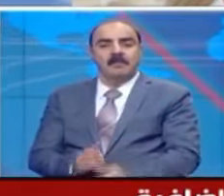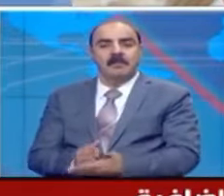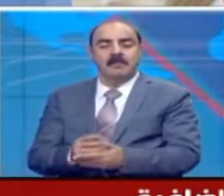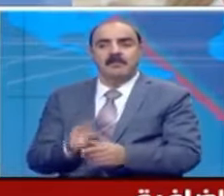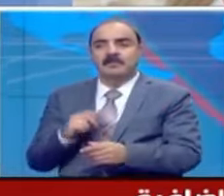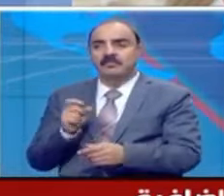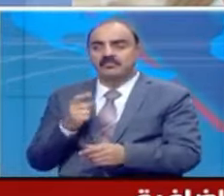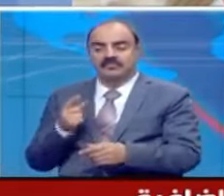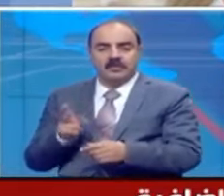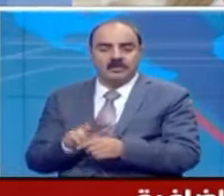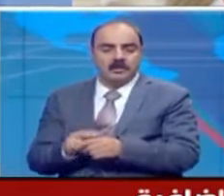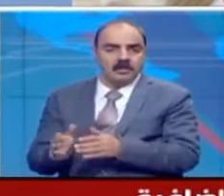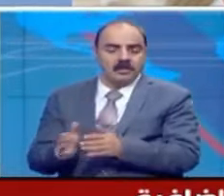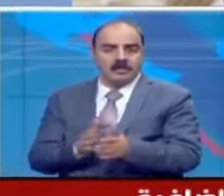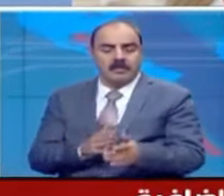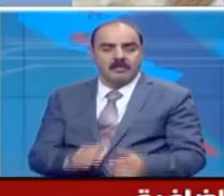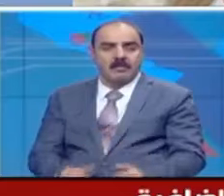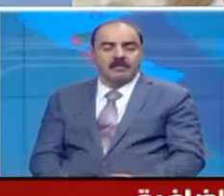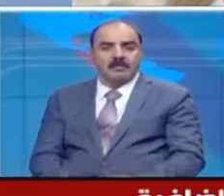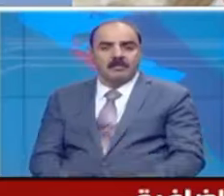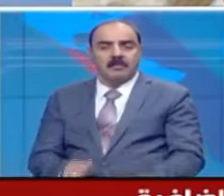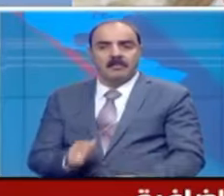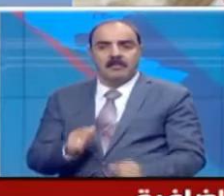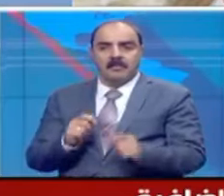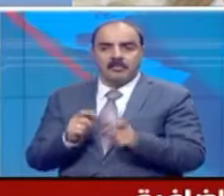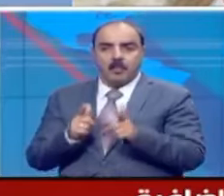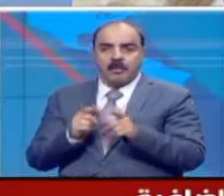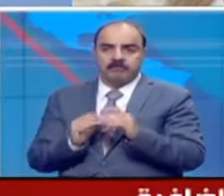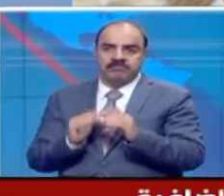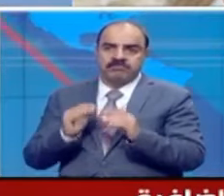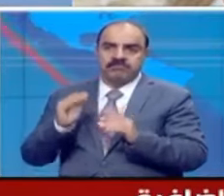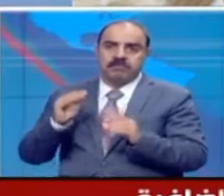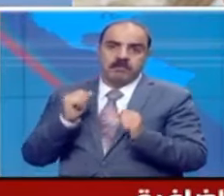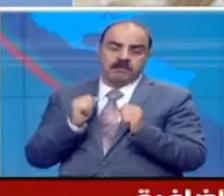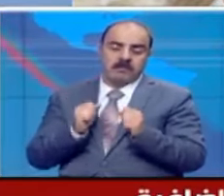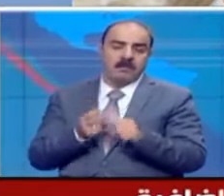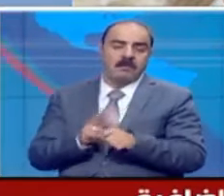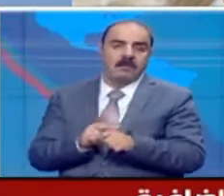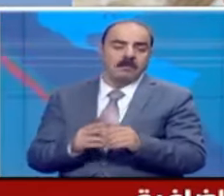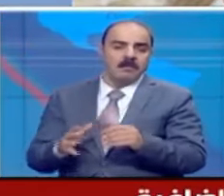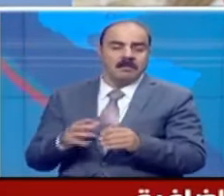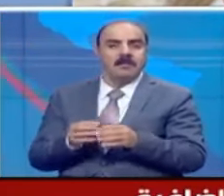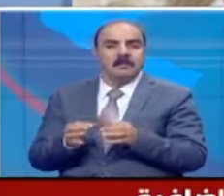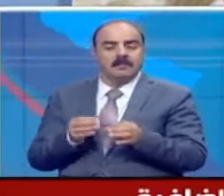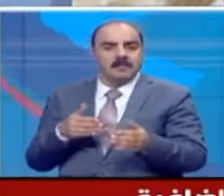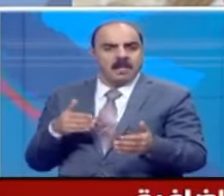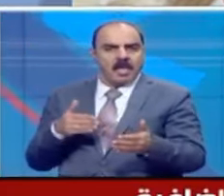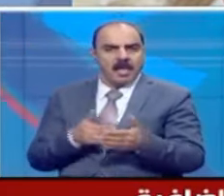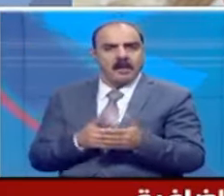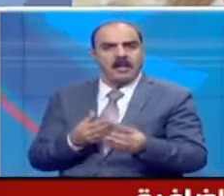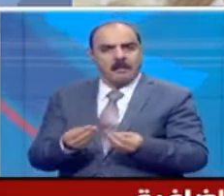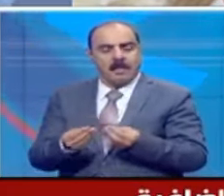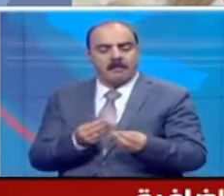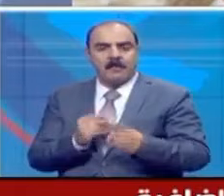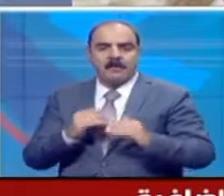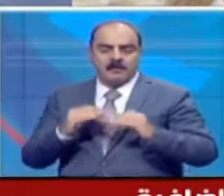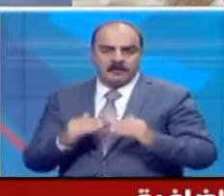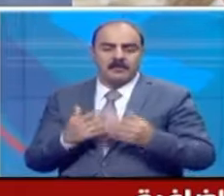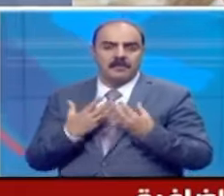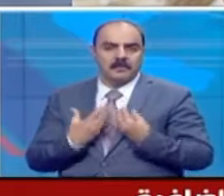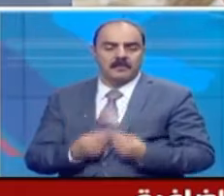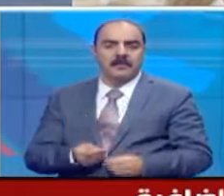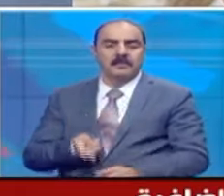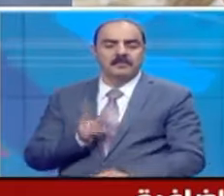الرقابه مع فرض انخفاض الدولار والحاجات اللي حصلت هتأثر كمان هتثبت الأسعار لدرجة كبيرة،